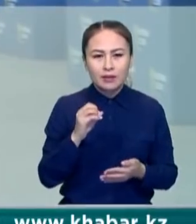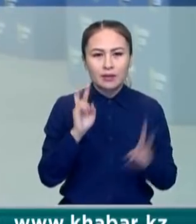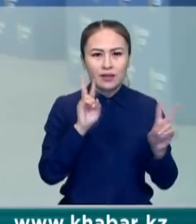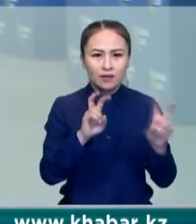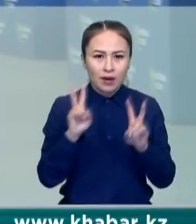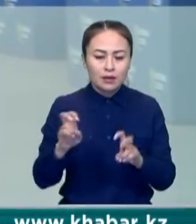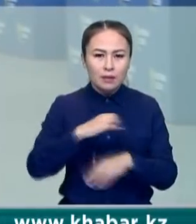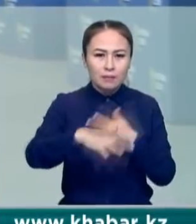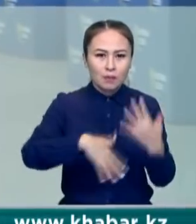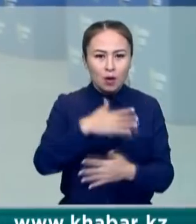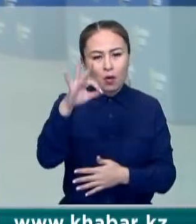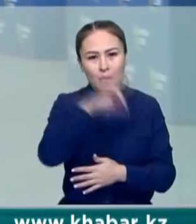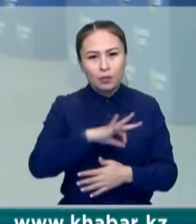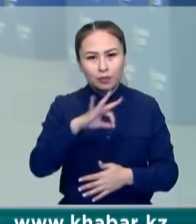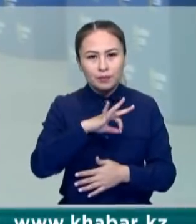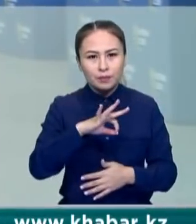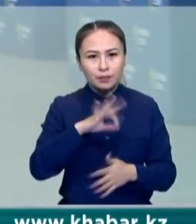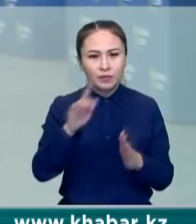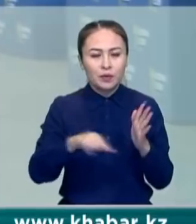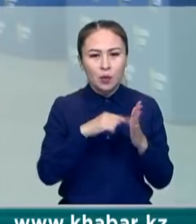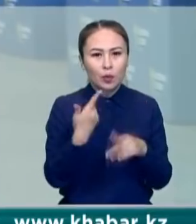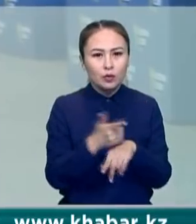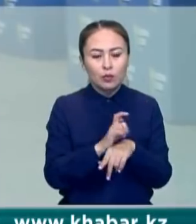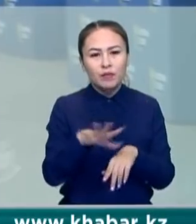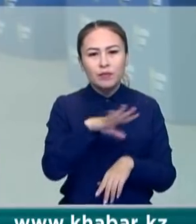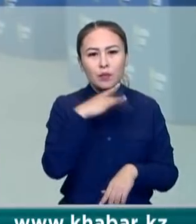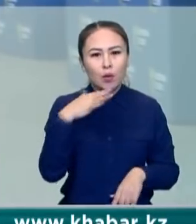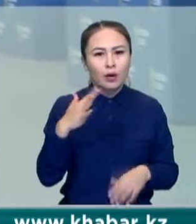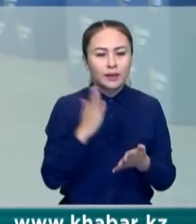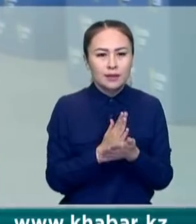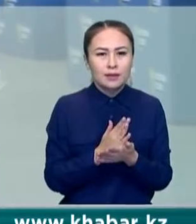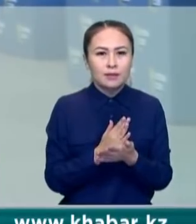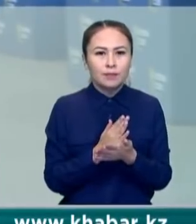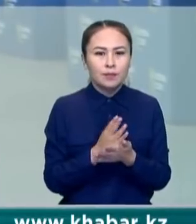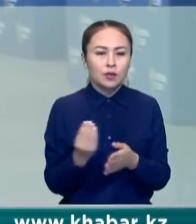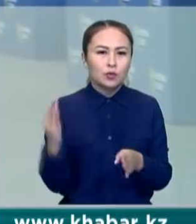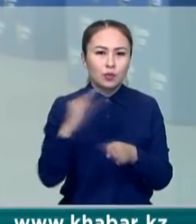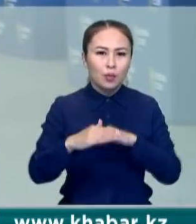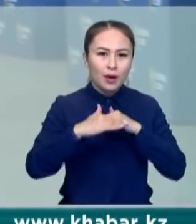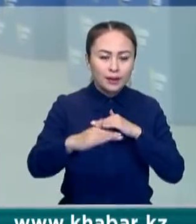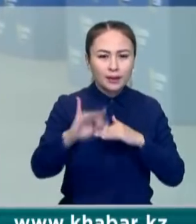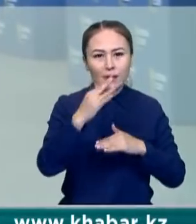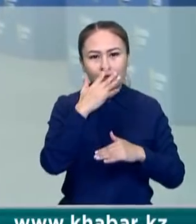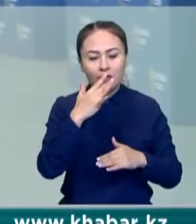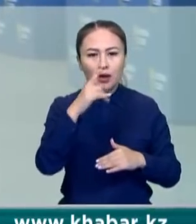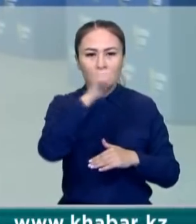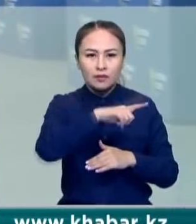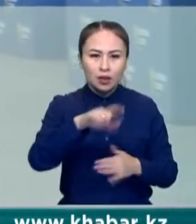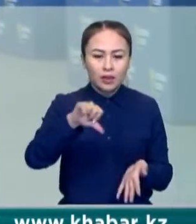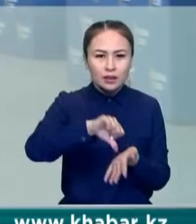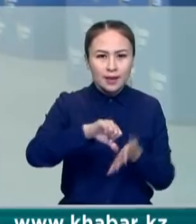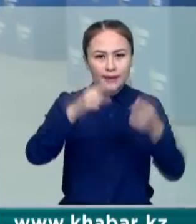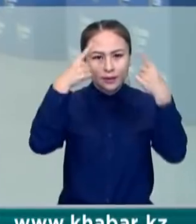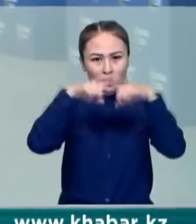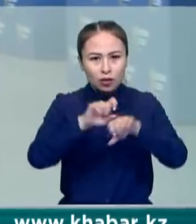қақтығыстар кеңістігі ме деген сұрақтар менің ойымша көпшілікті алаңдататын секілді. Сондай-ақ отандық және шетелдік сарапшылар технологиялық